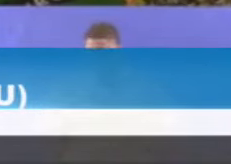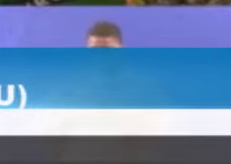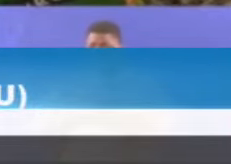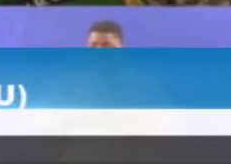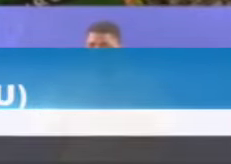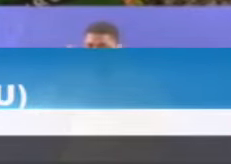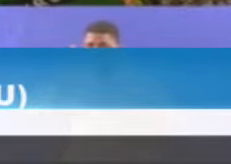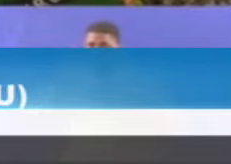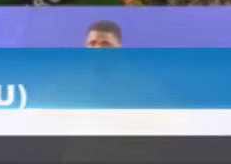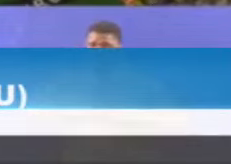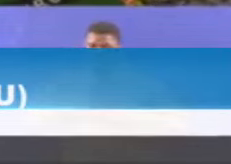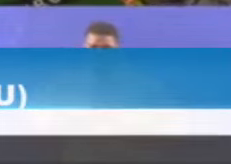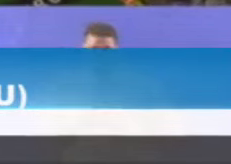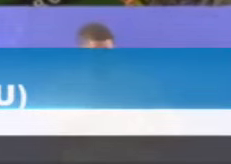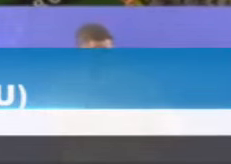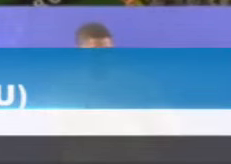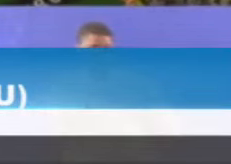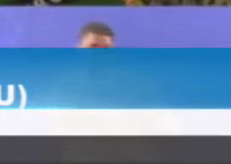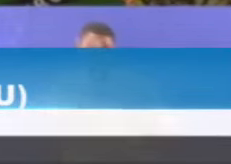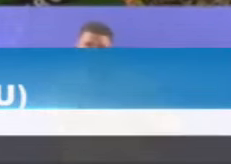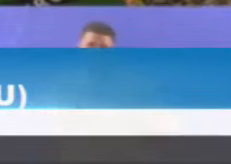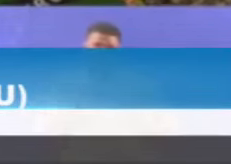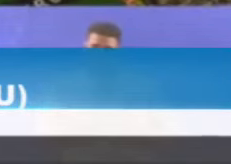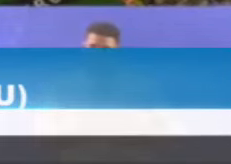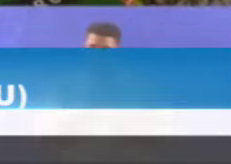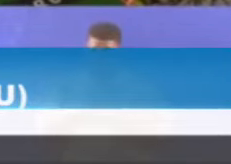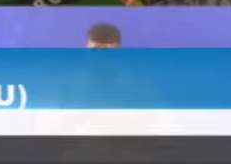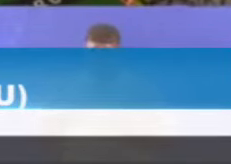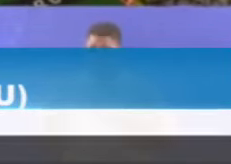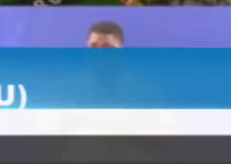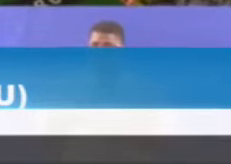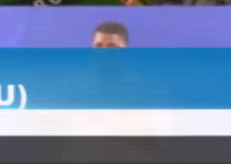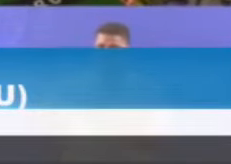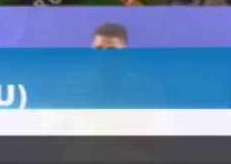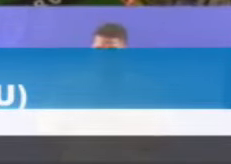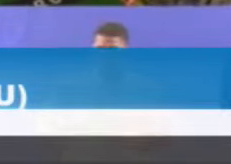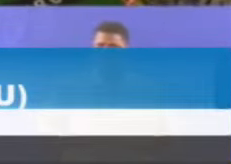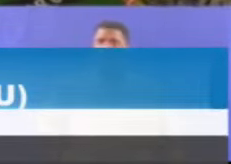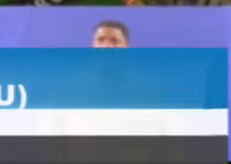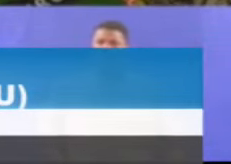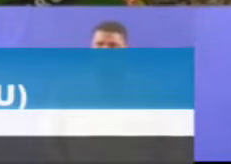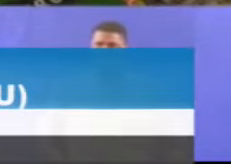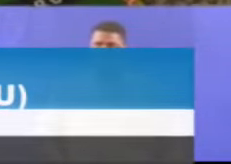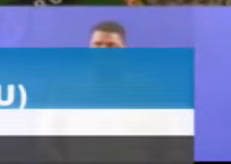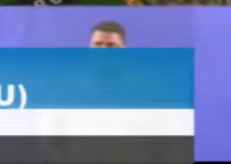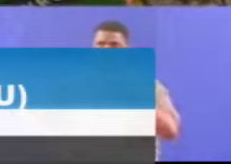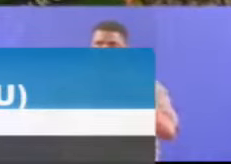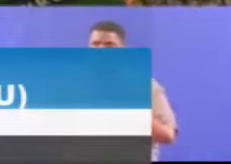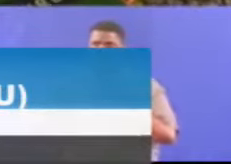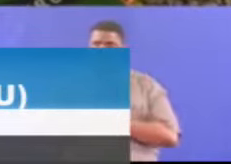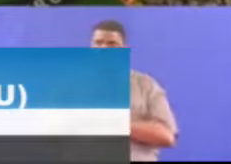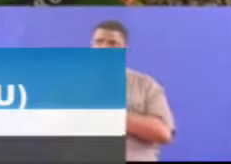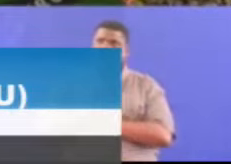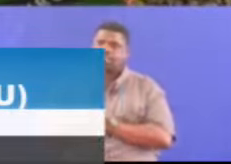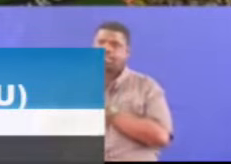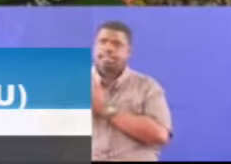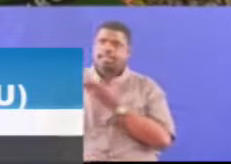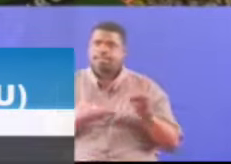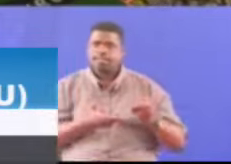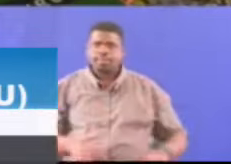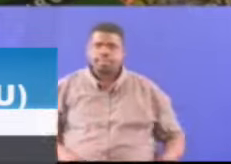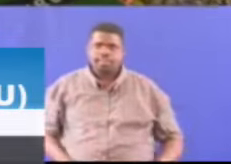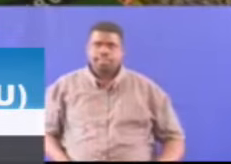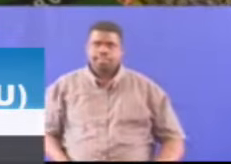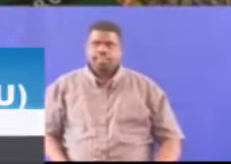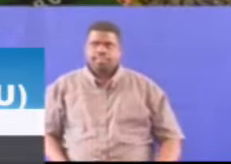kwa ajili ya sala fupi, karibuni mmoja baada ya mwingine. Wale viongozi wa dini ambao mmeandaliwa, karibu.